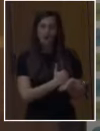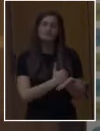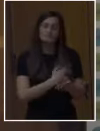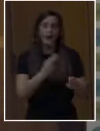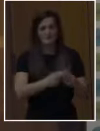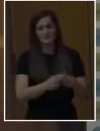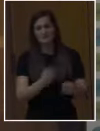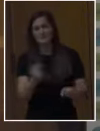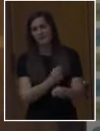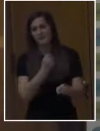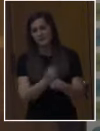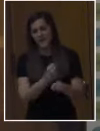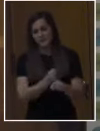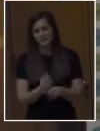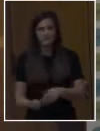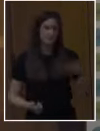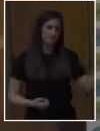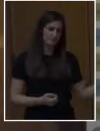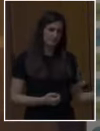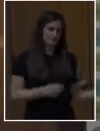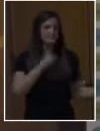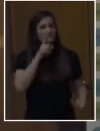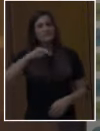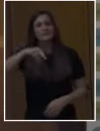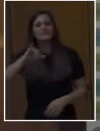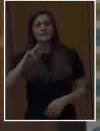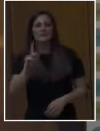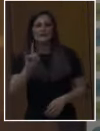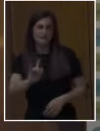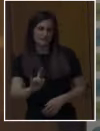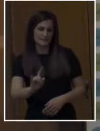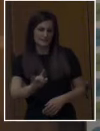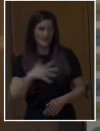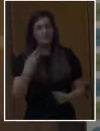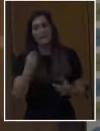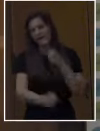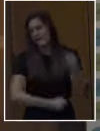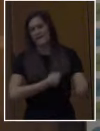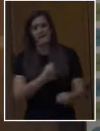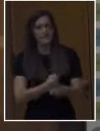Πρώτα απ' όλα, αριστερά μου είναι η Νίκη, η οποία είναι μαζί μου αρκετά χρόνια.